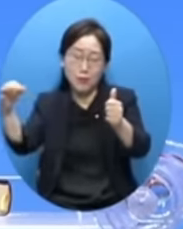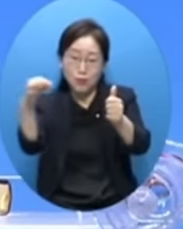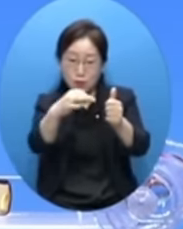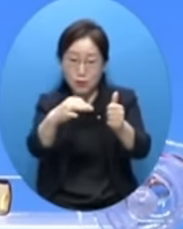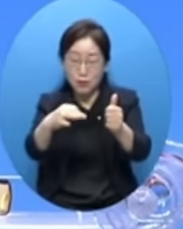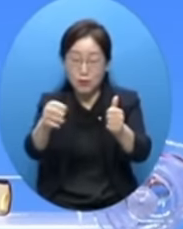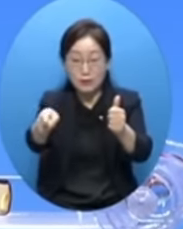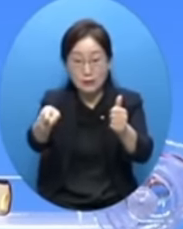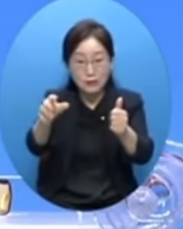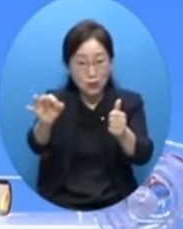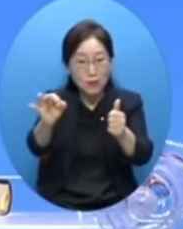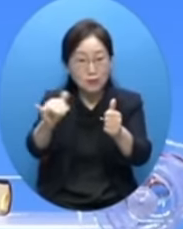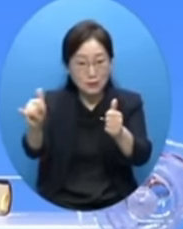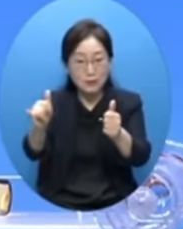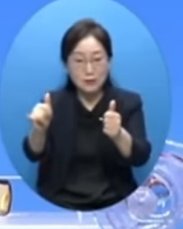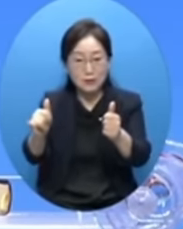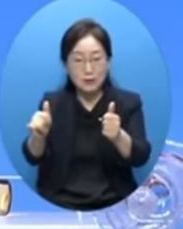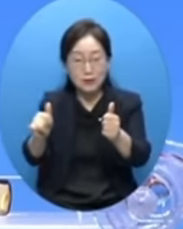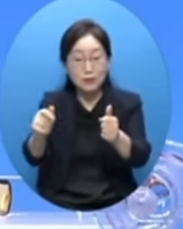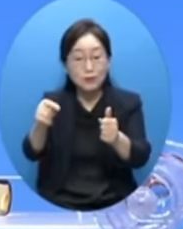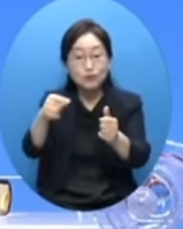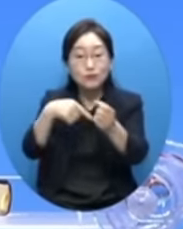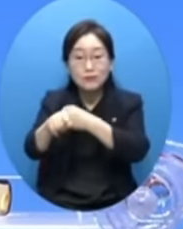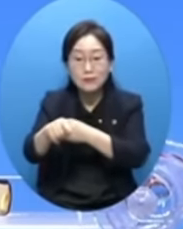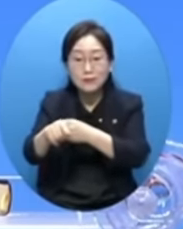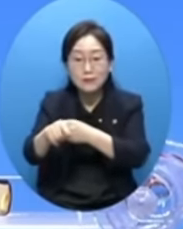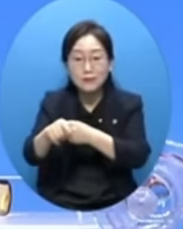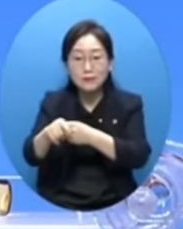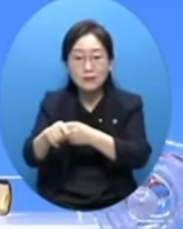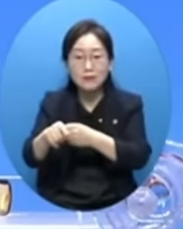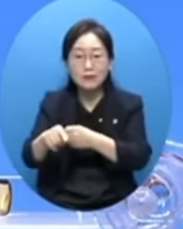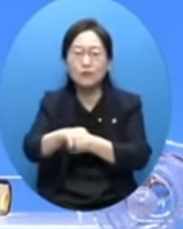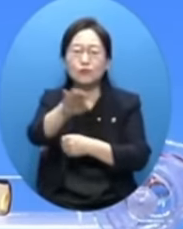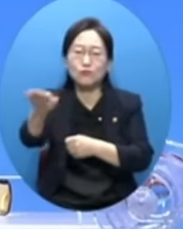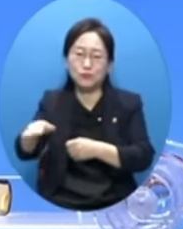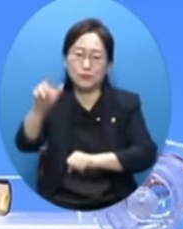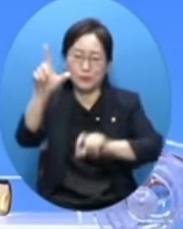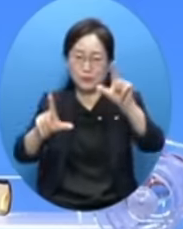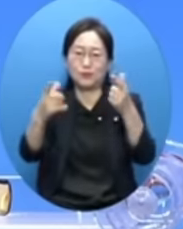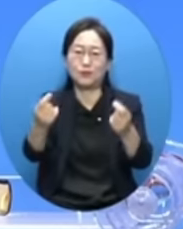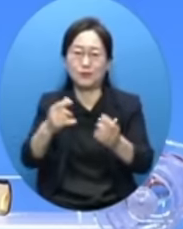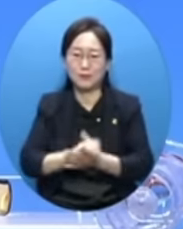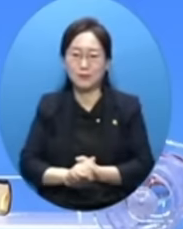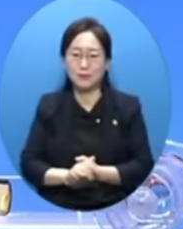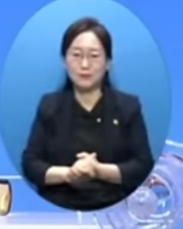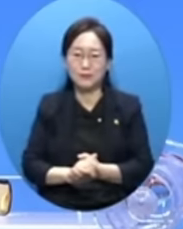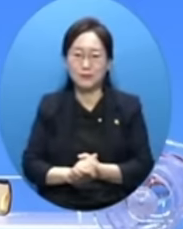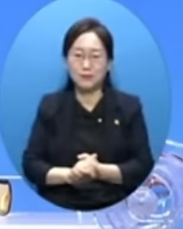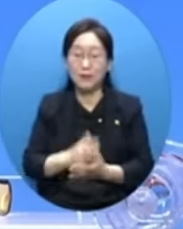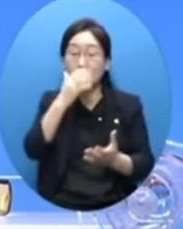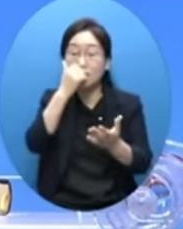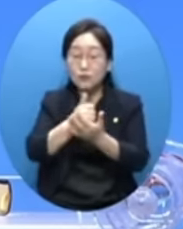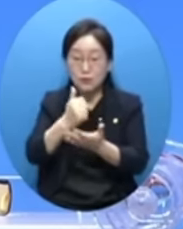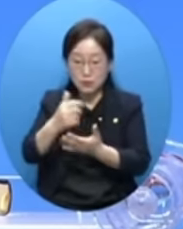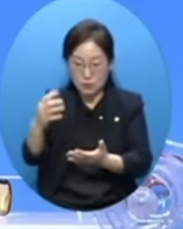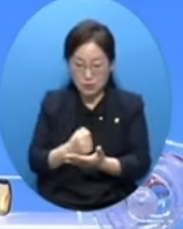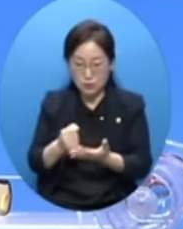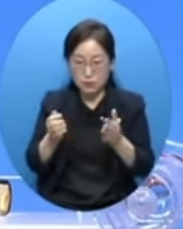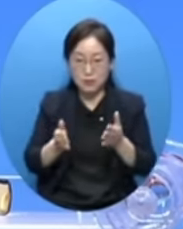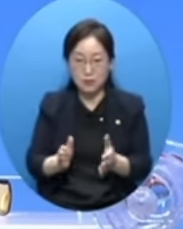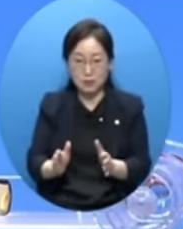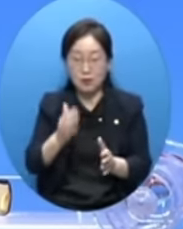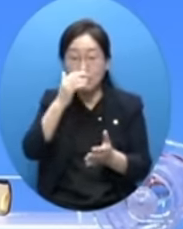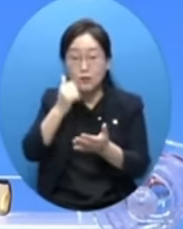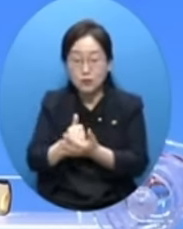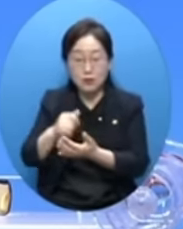환자들이 영적으로 볼 때 우리들의 모습인 것입니다. 죄 가운데 태어나서